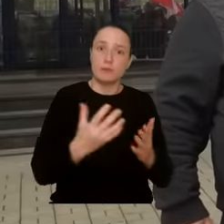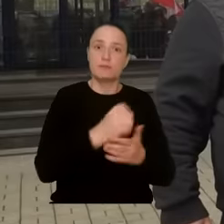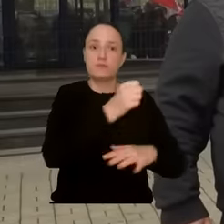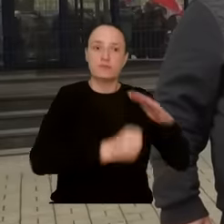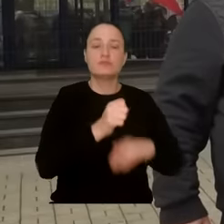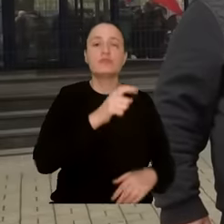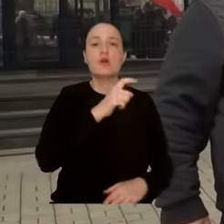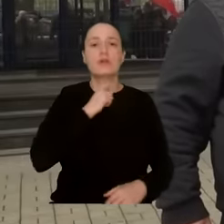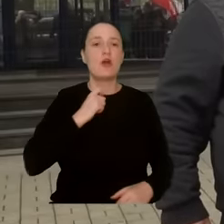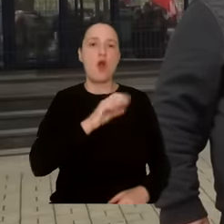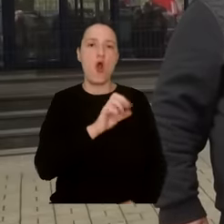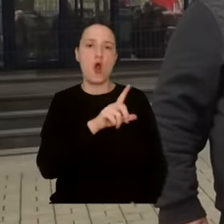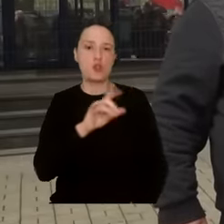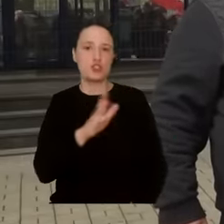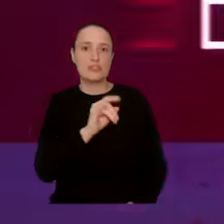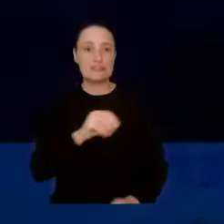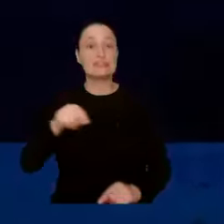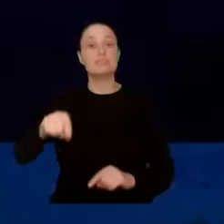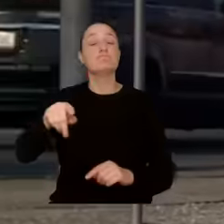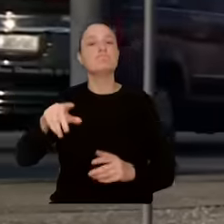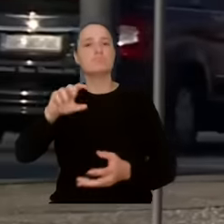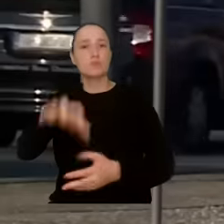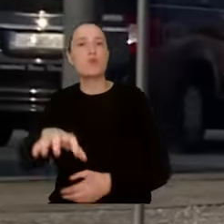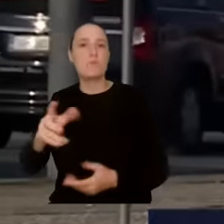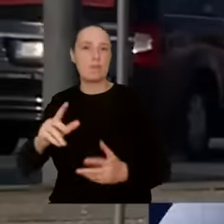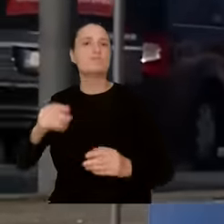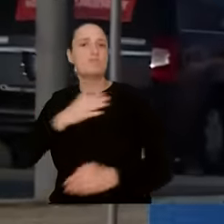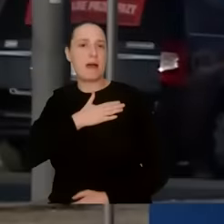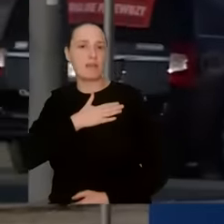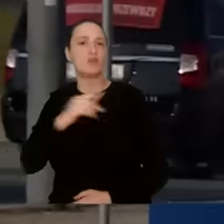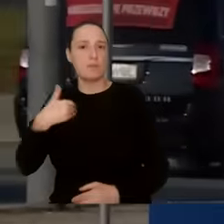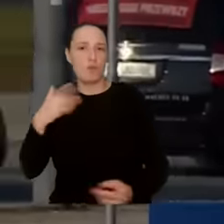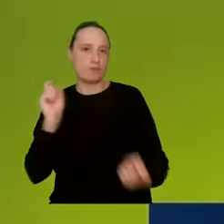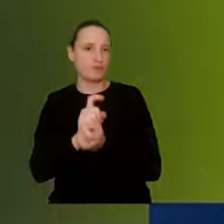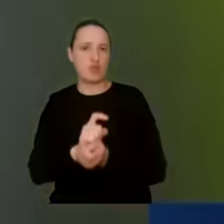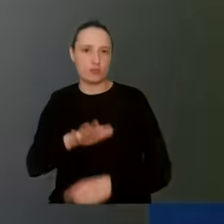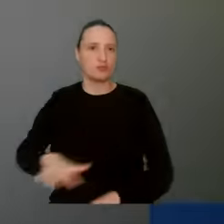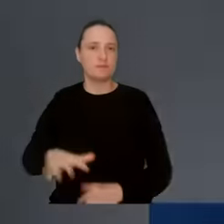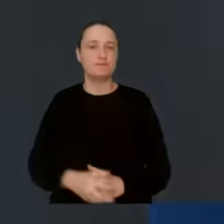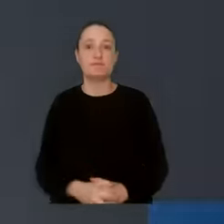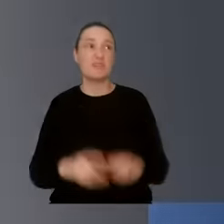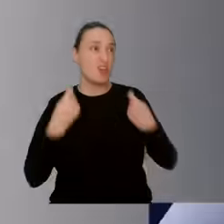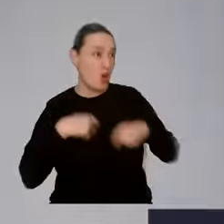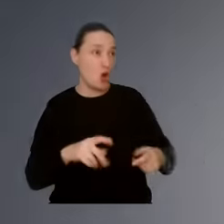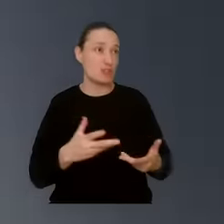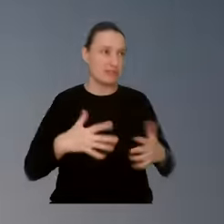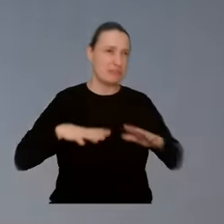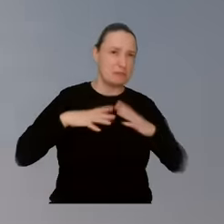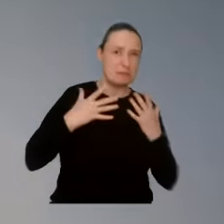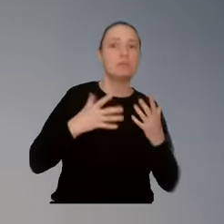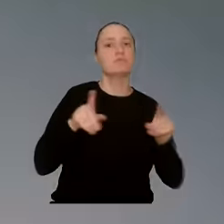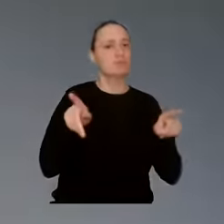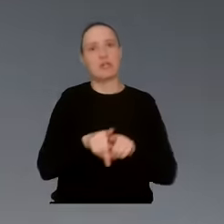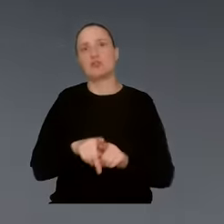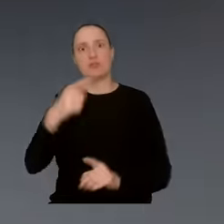w jego obronie demonstrowały środowiska patriotyczne. Rośnie gniew nie tylko wśród rolników. Na warszawskie ulice weszli